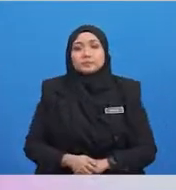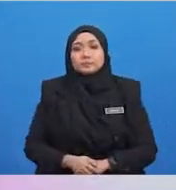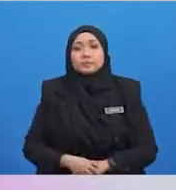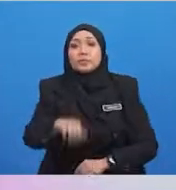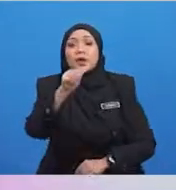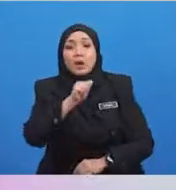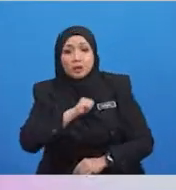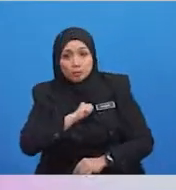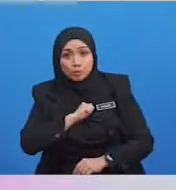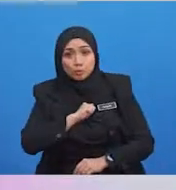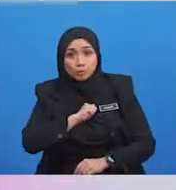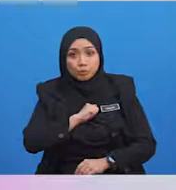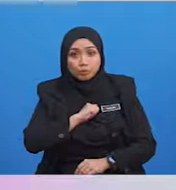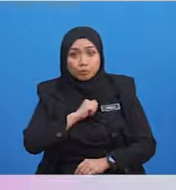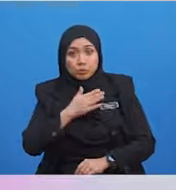"Aku terkedu".